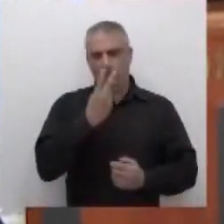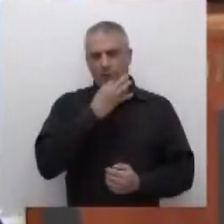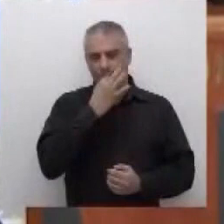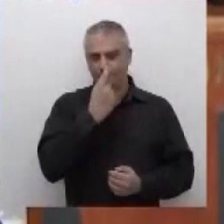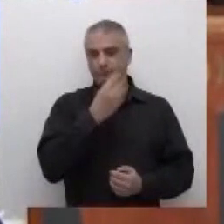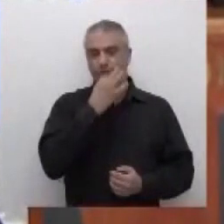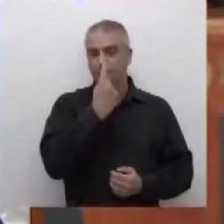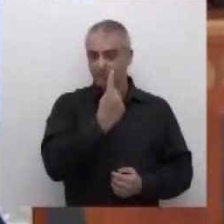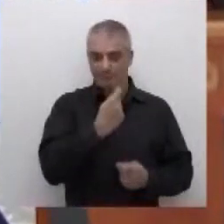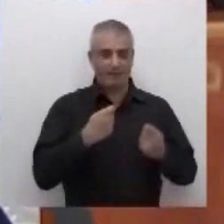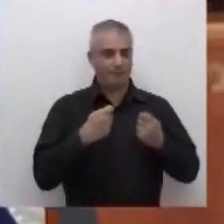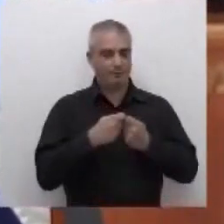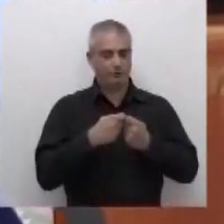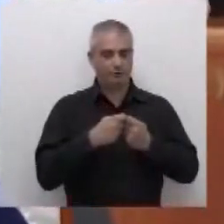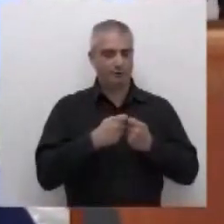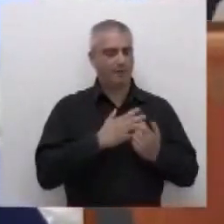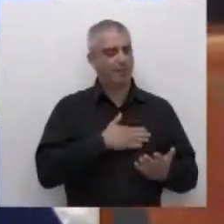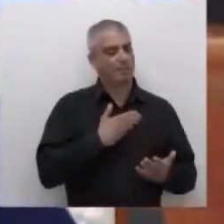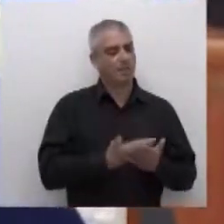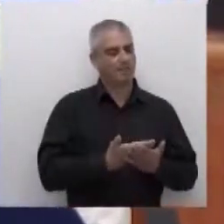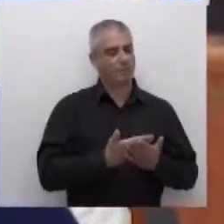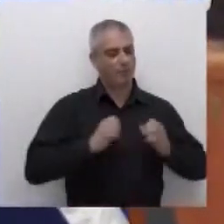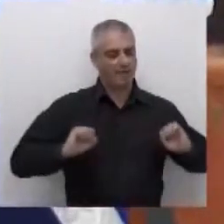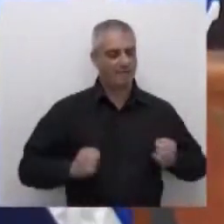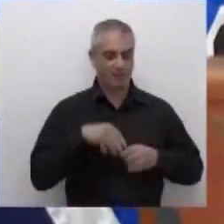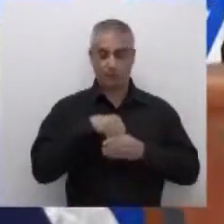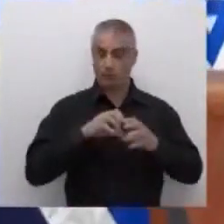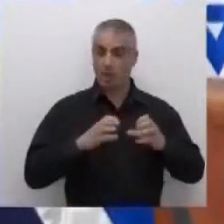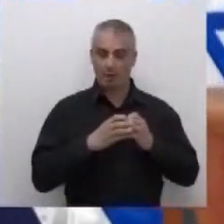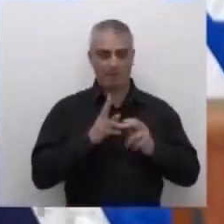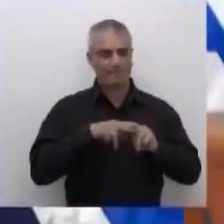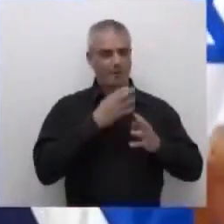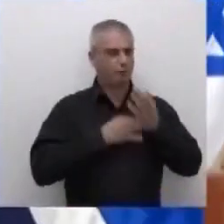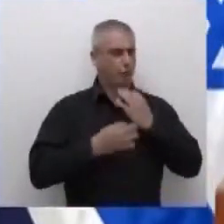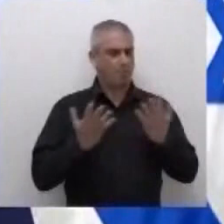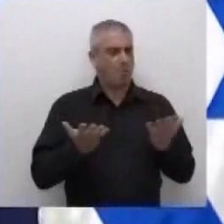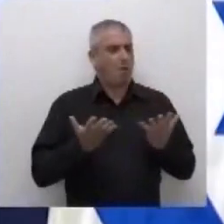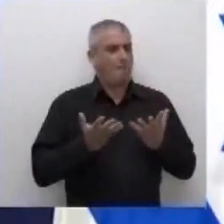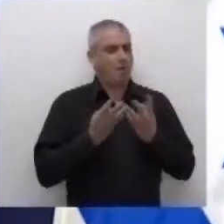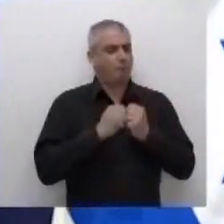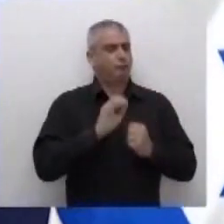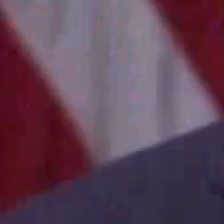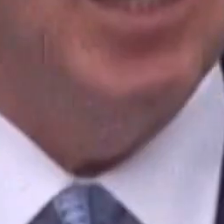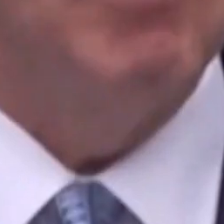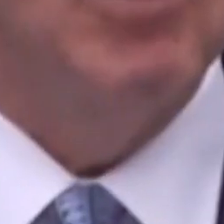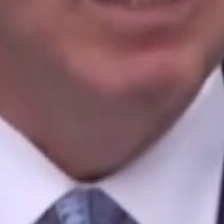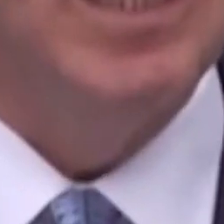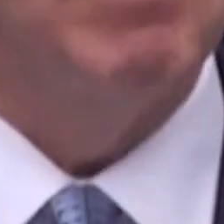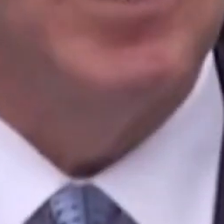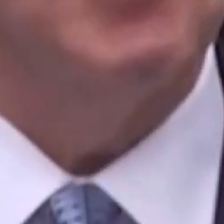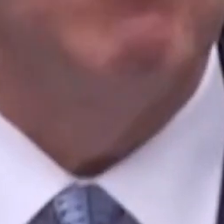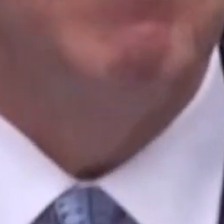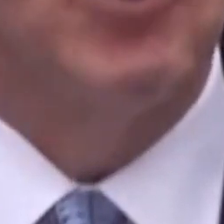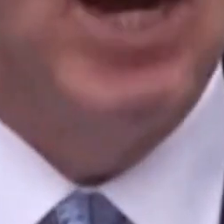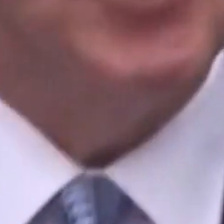होने के लिए मजबूर किया गया तो वो अकेला खड़ा होगा, लेकिन हम जानते हैं कि हम अकेले नहीं हैं, क्योंकि दुनिया भर में अनगिनत सभ्य लोग हमारे